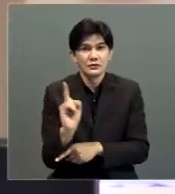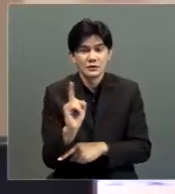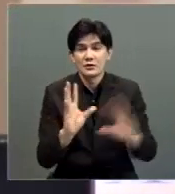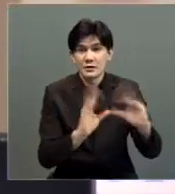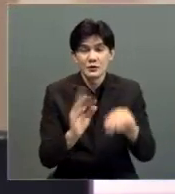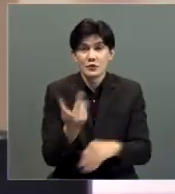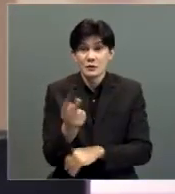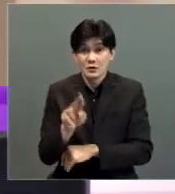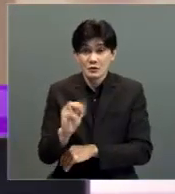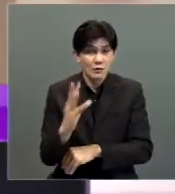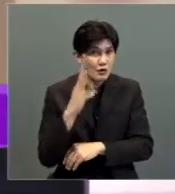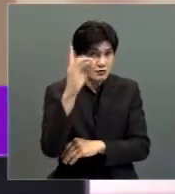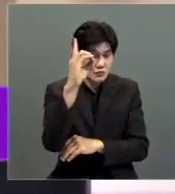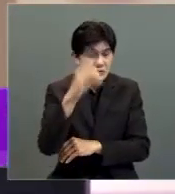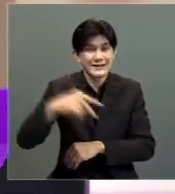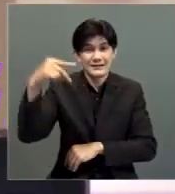เดี๋ยวก็ตีเป็นประธานครับวันนี้นั่งประชุมเพื่อประเมินถึงสนะการในการแพร่ระบาดณขณะนี้รวมถึงมาตรการในการป้องกันด้วยนะครับส่วนมาตรการเห็นที่เพิ่มเติมออกมาก็จะมีการประชุมครม.